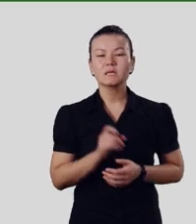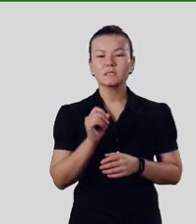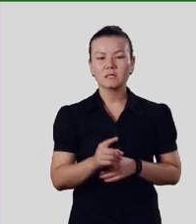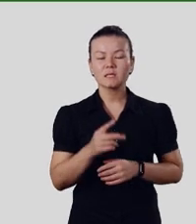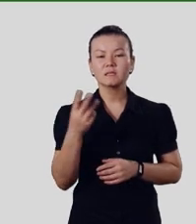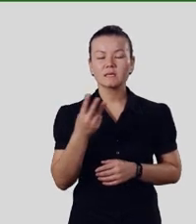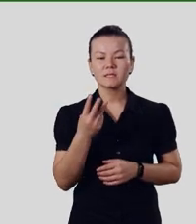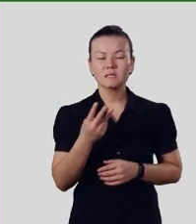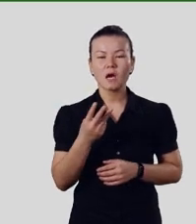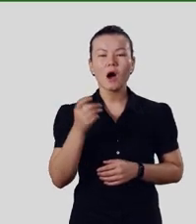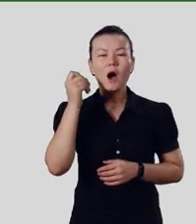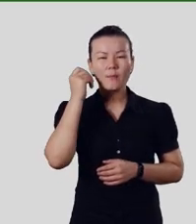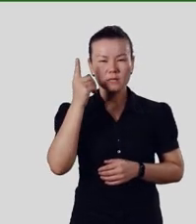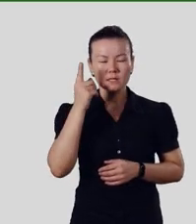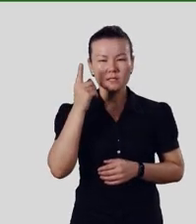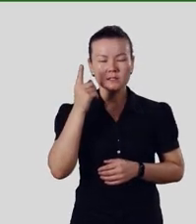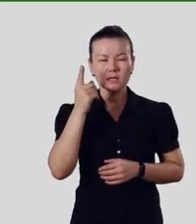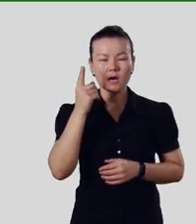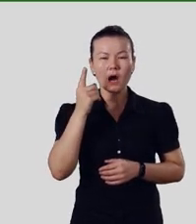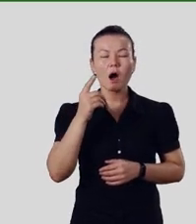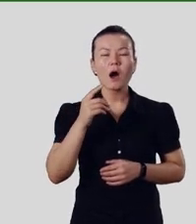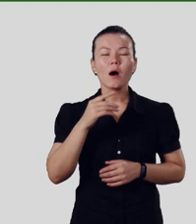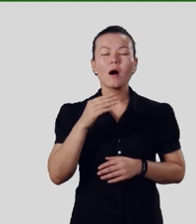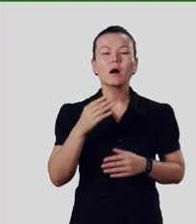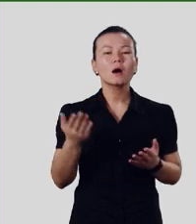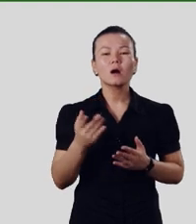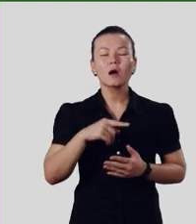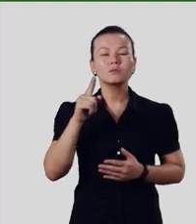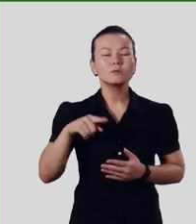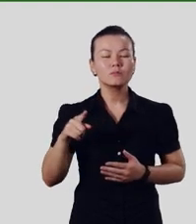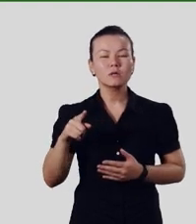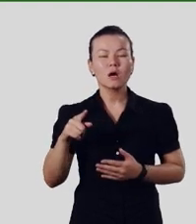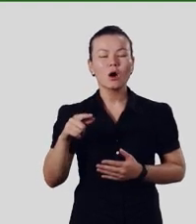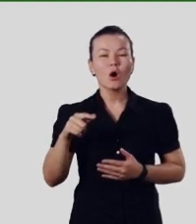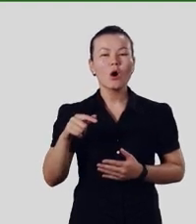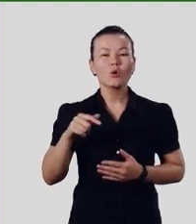Задание третье. Определите, под какой цифрой горы Атлас.